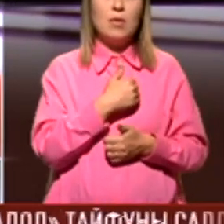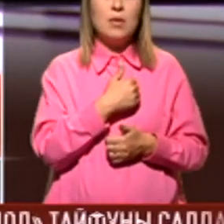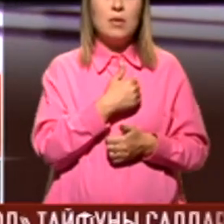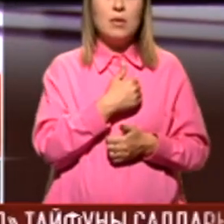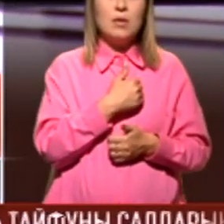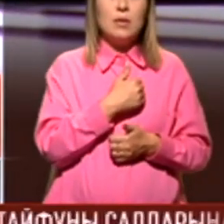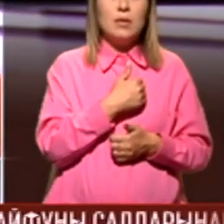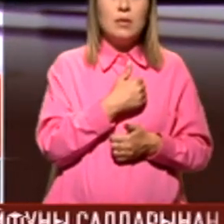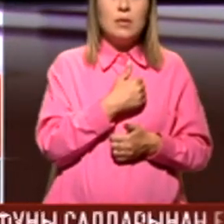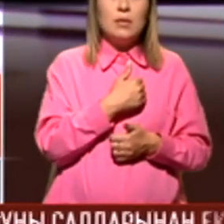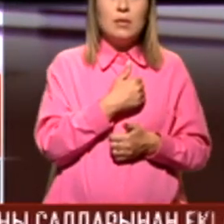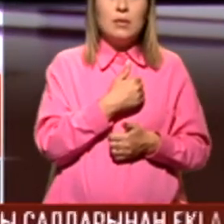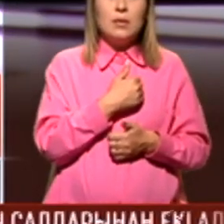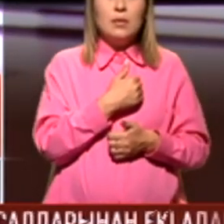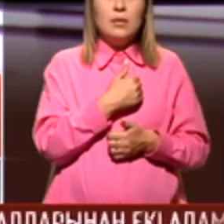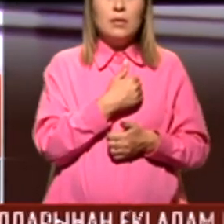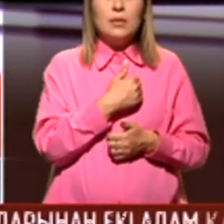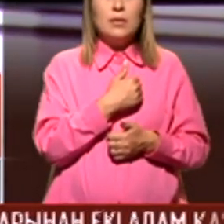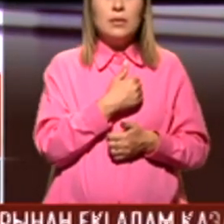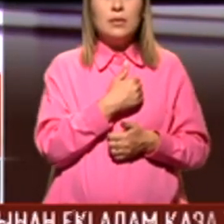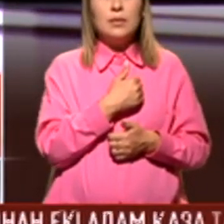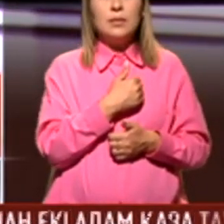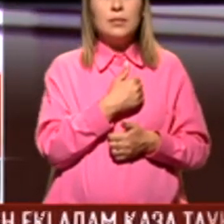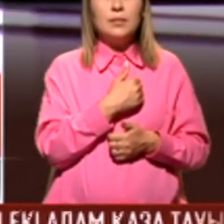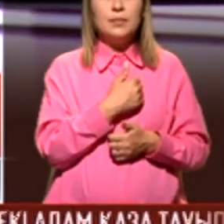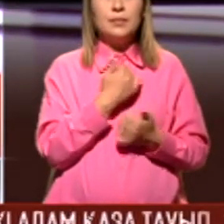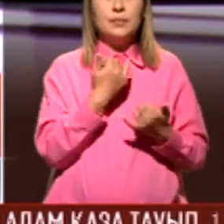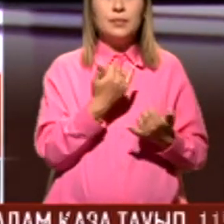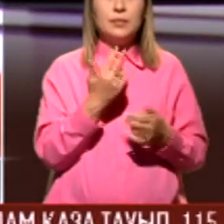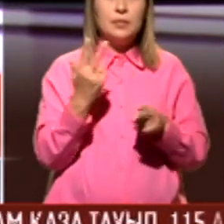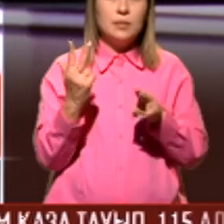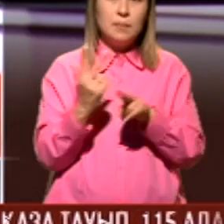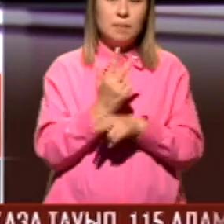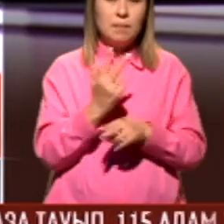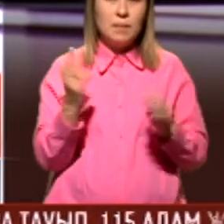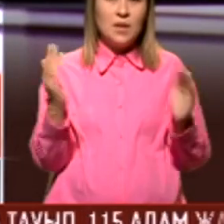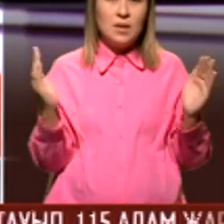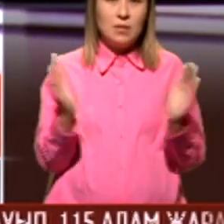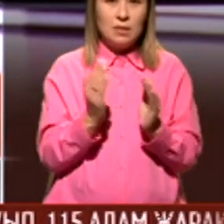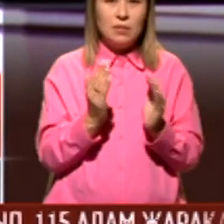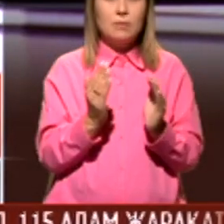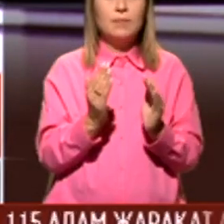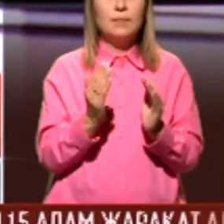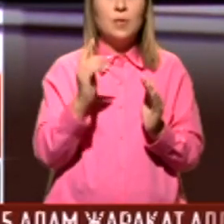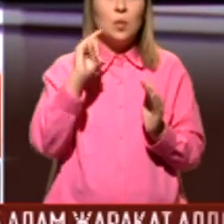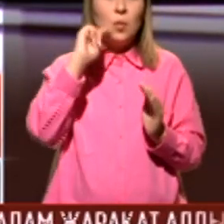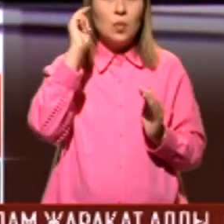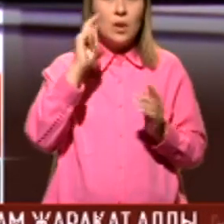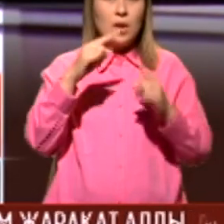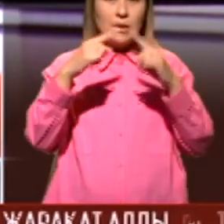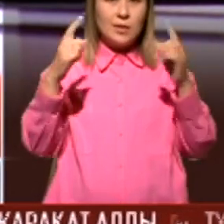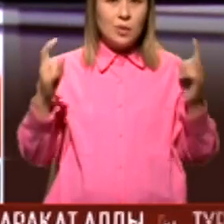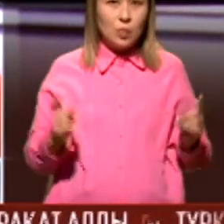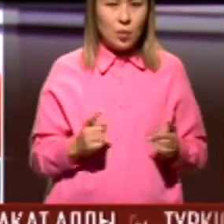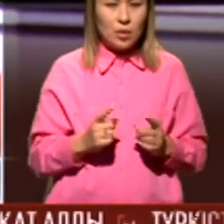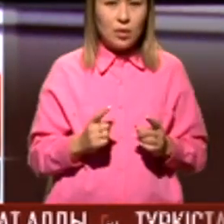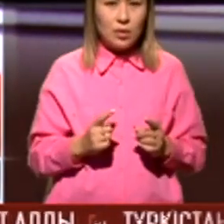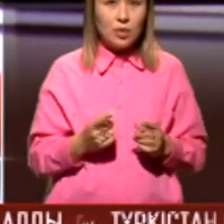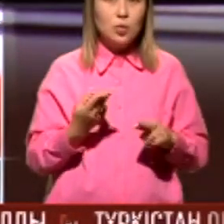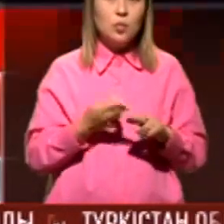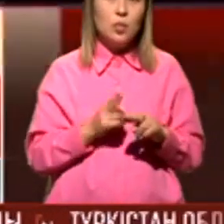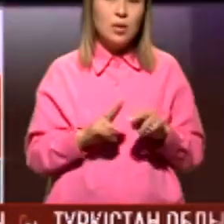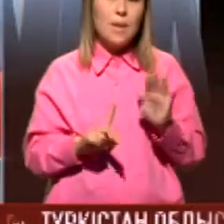yok. Evet. Ol... Kadımkı bizden üç esi kışkentay memleket teritoriyası tırısından. Sonunda...